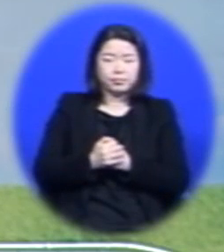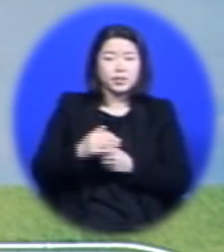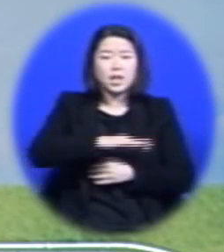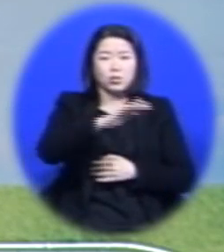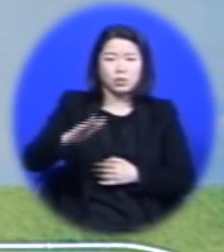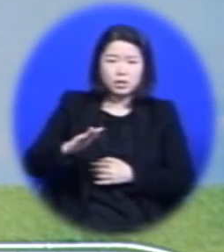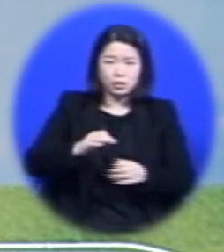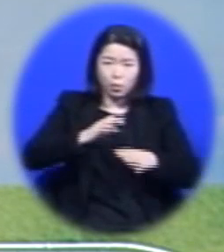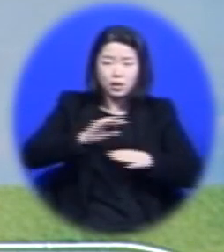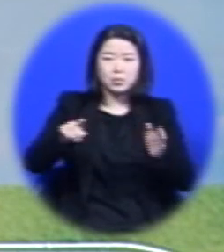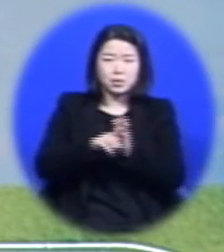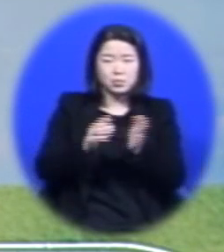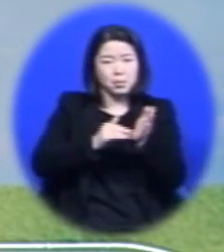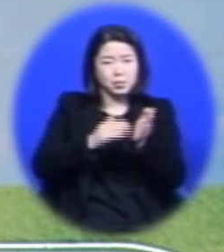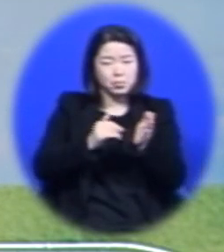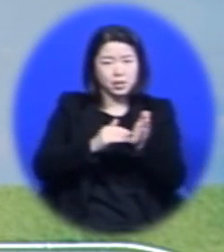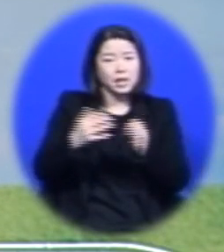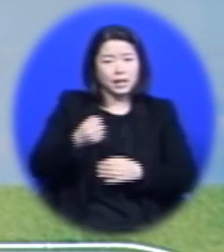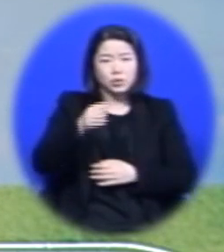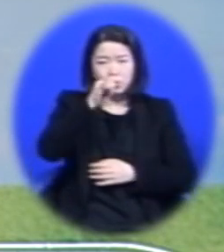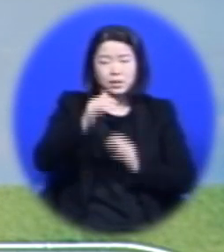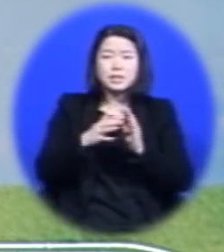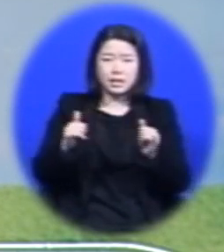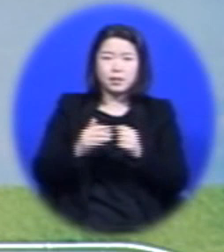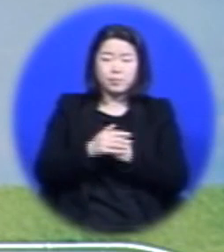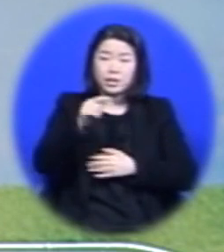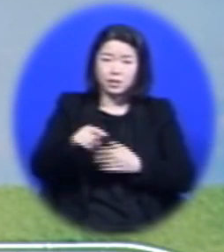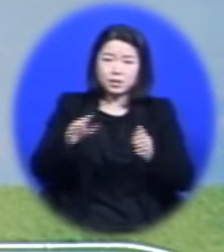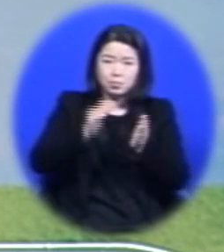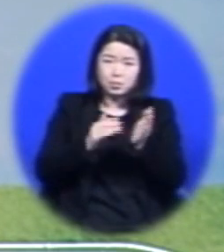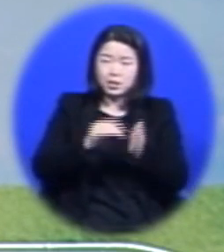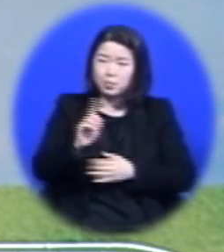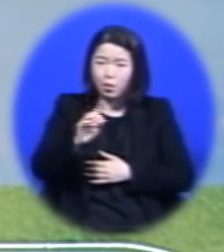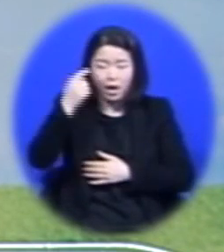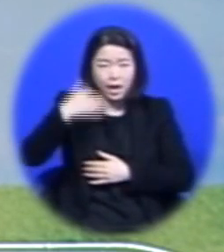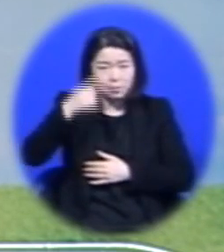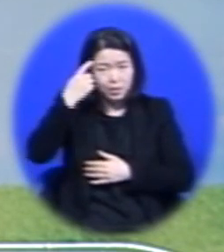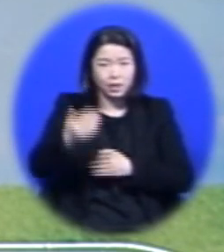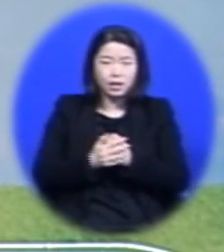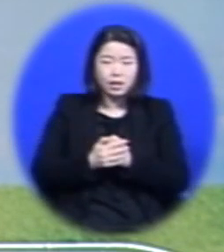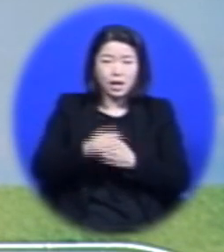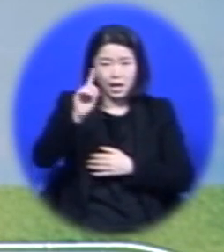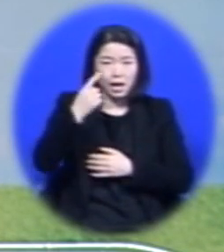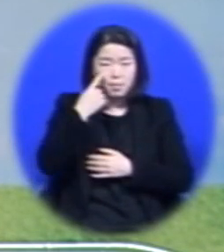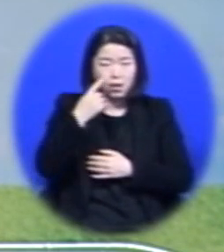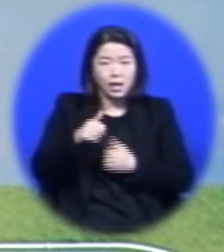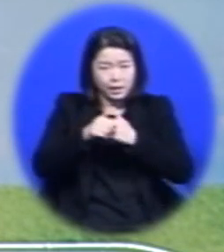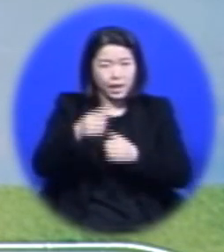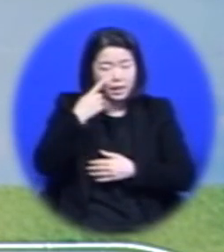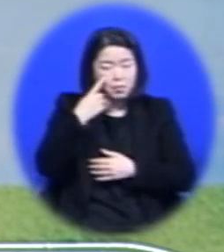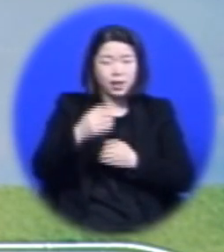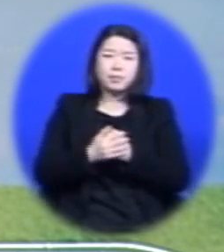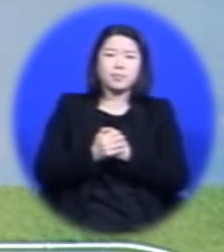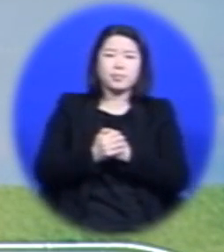우리는 올라온 믿음의 비밀을 가지고 있는 사람입니다 그 비밀이 먼저 하세요 한번 따라 해 보시죠 골로새서